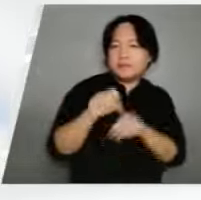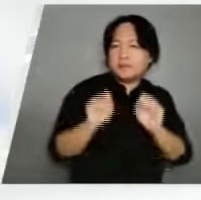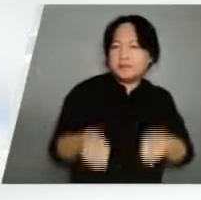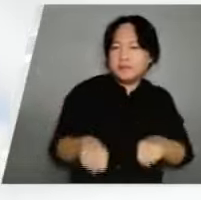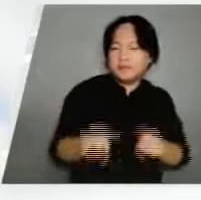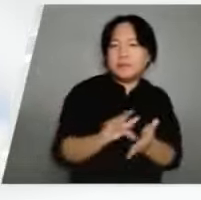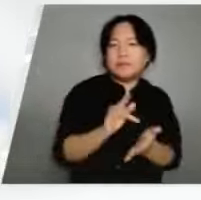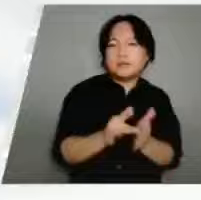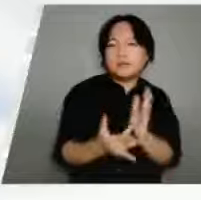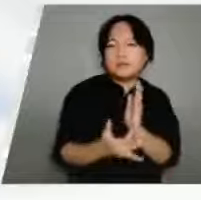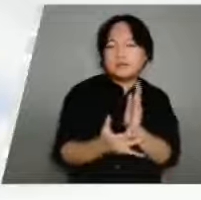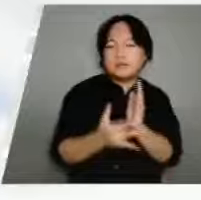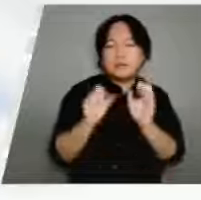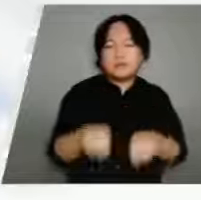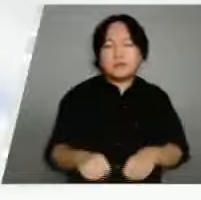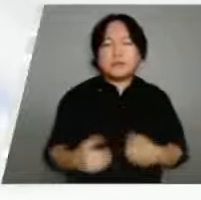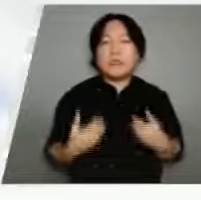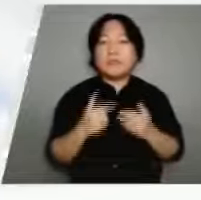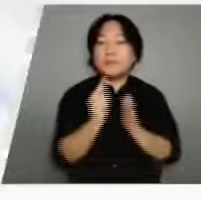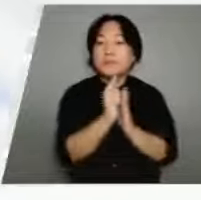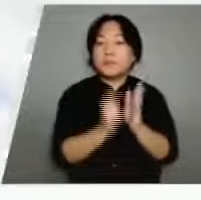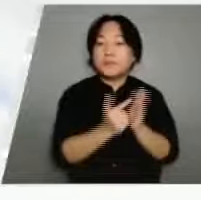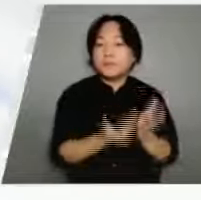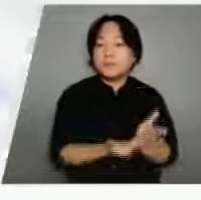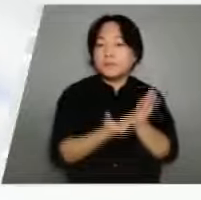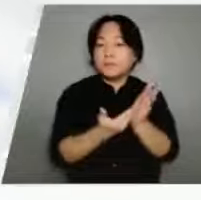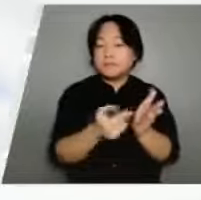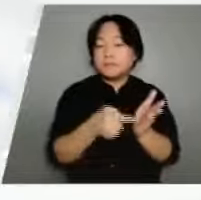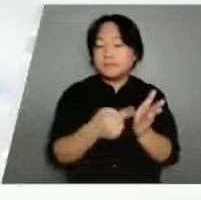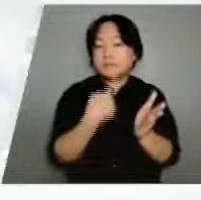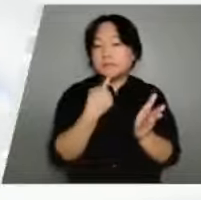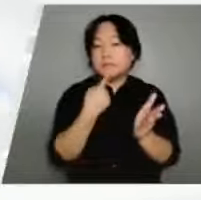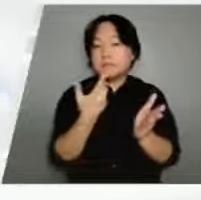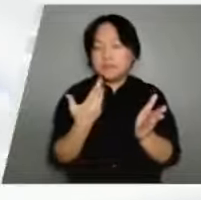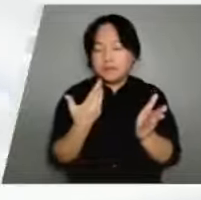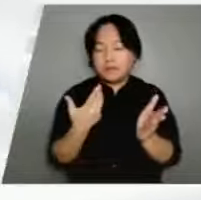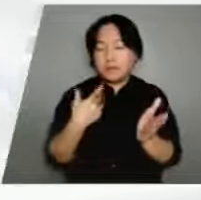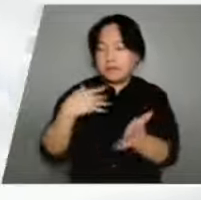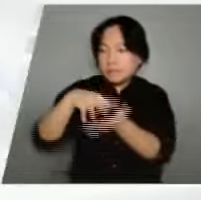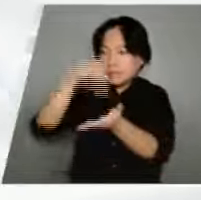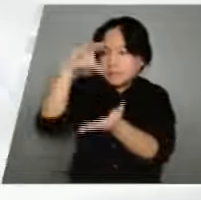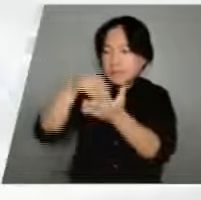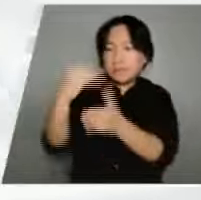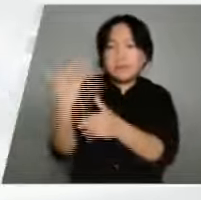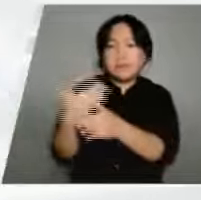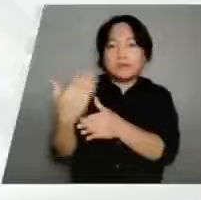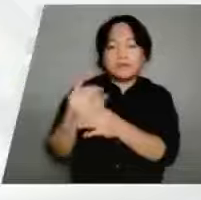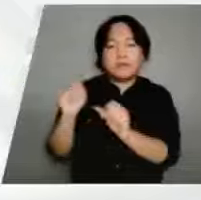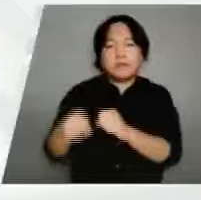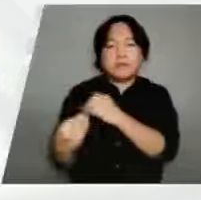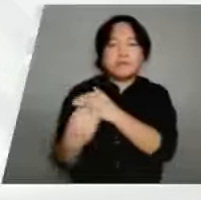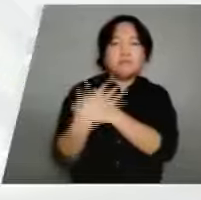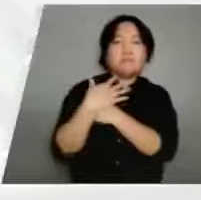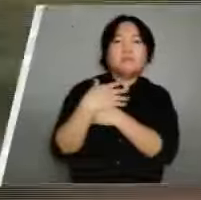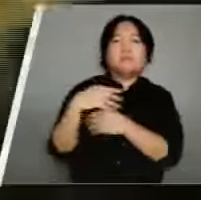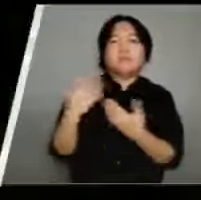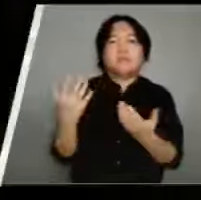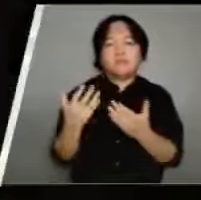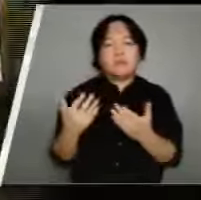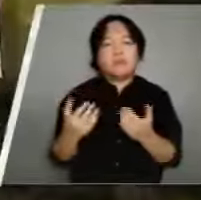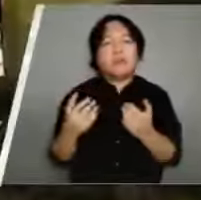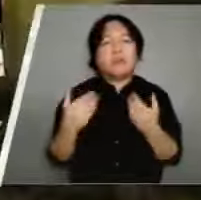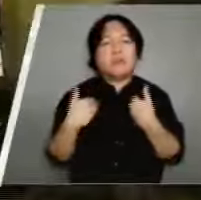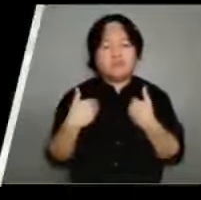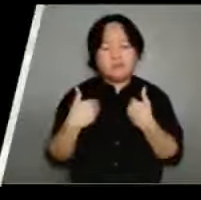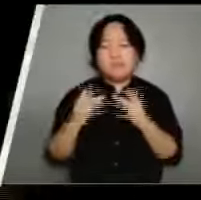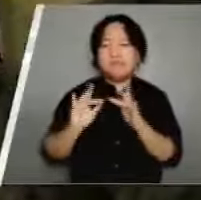Bill 2706 na bukod sa epekto sa pagkatuto, posibleng may epekto rin daw ang gadget sa cyberbullying.